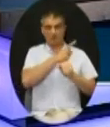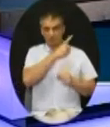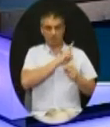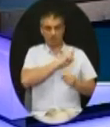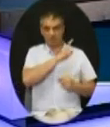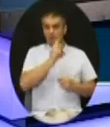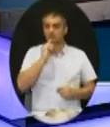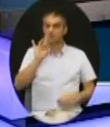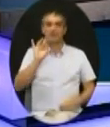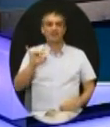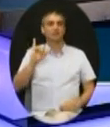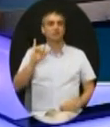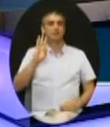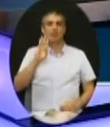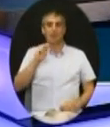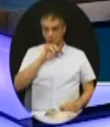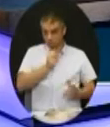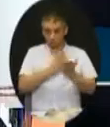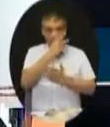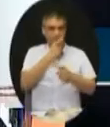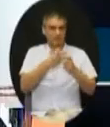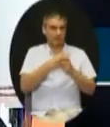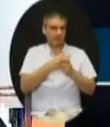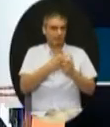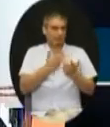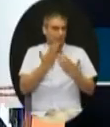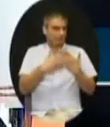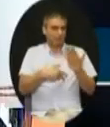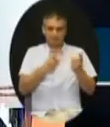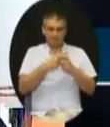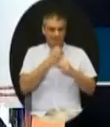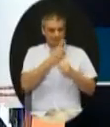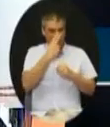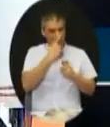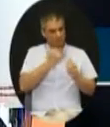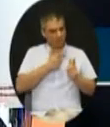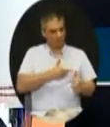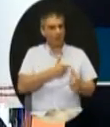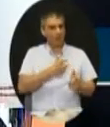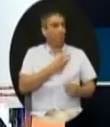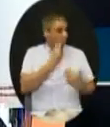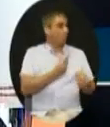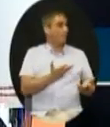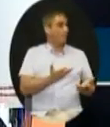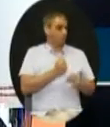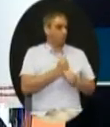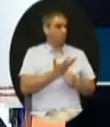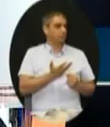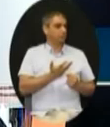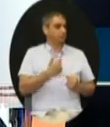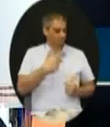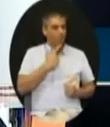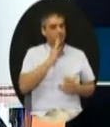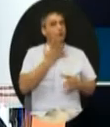נגד יוסי בניון, הרחיקו אותו מהמפלגה. זה בסופו של דבר, הלייבור מנסים להילחם בתופעה. וטוב מאוד שכך, ואני אומרת שמחכה